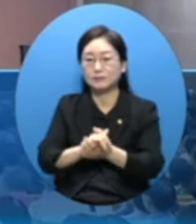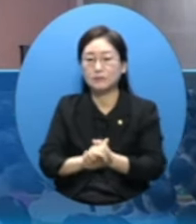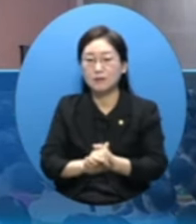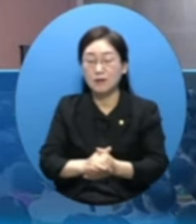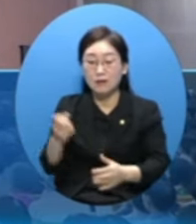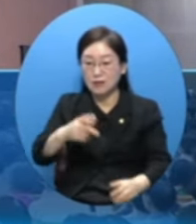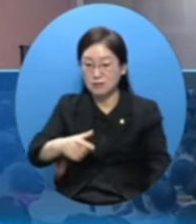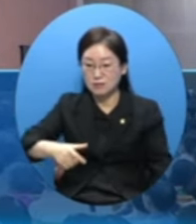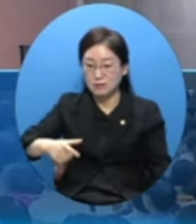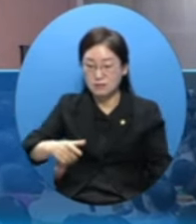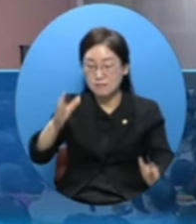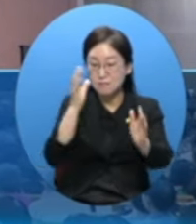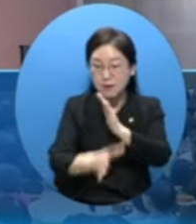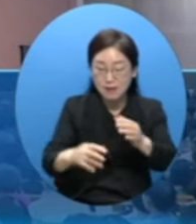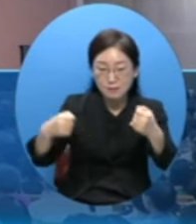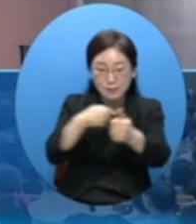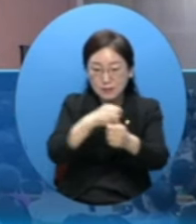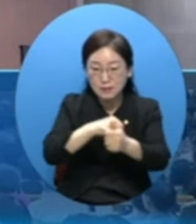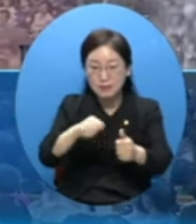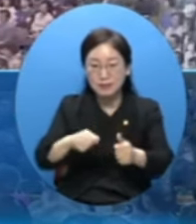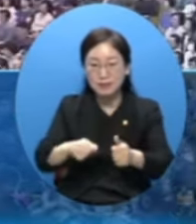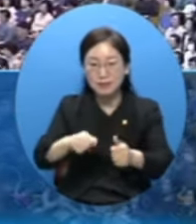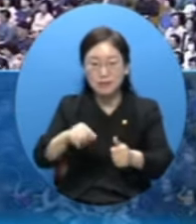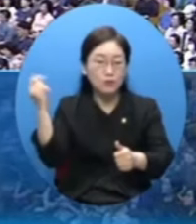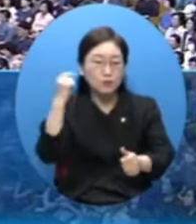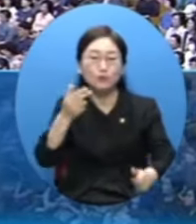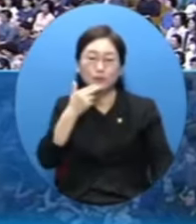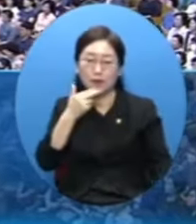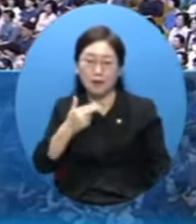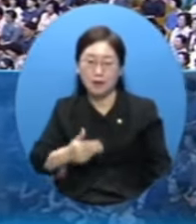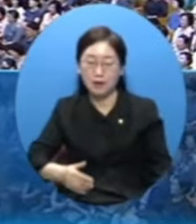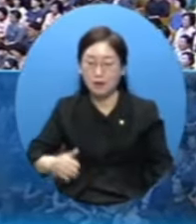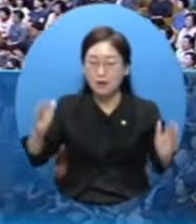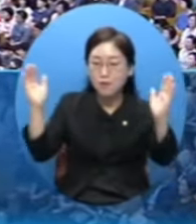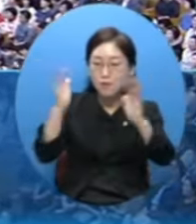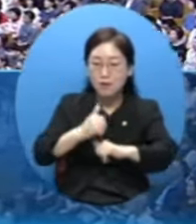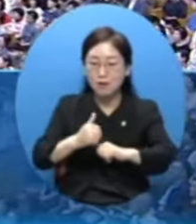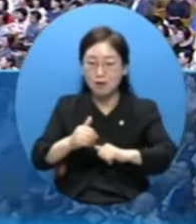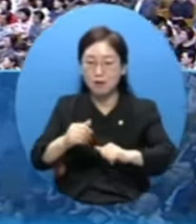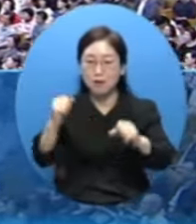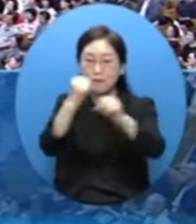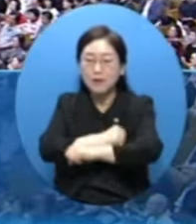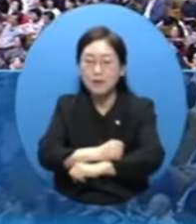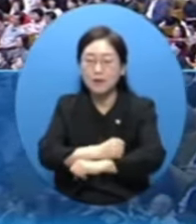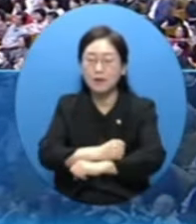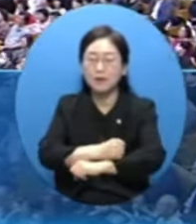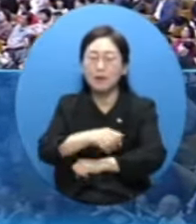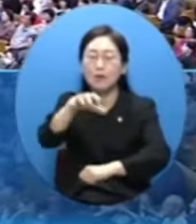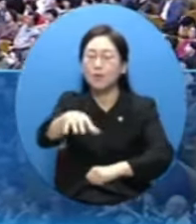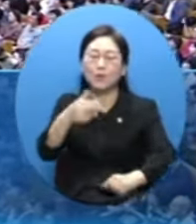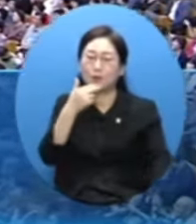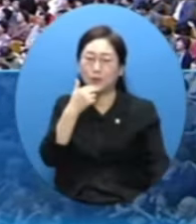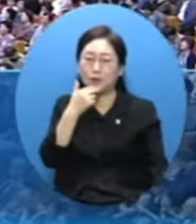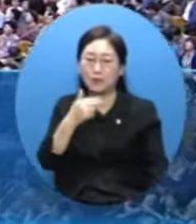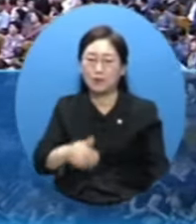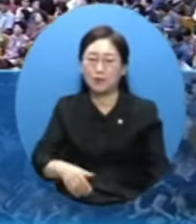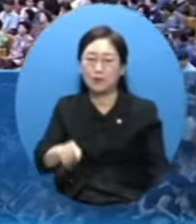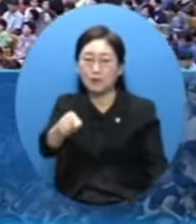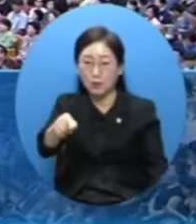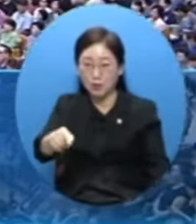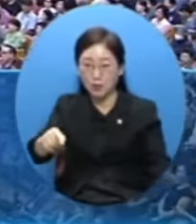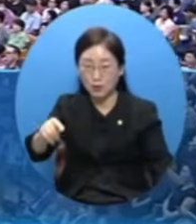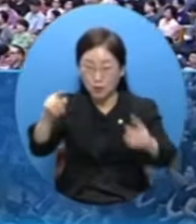일이 내 땅에 들리지 않을 것이요 황와 파멸이 내 경 안에 다시 없을 것이며 내가 내 성벽을